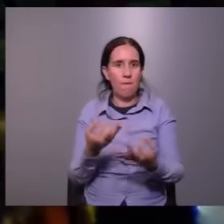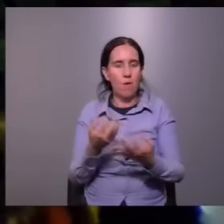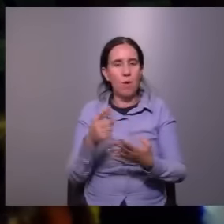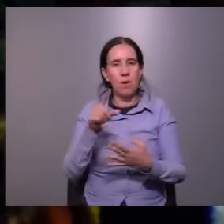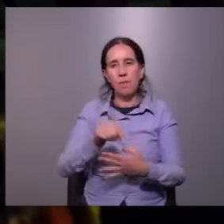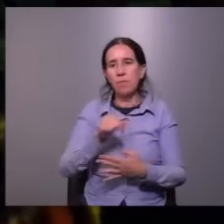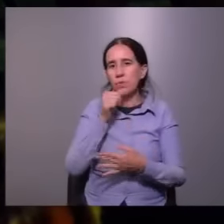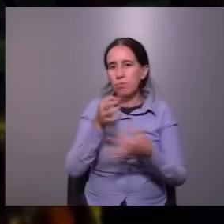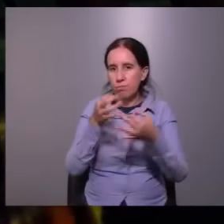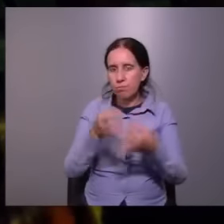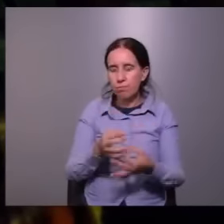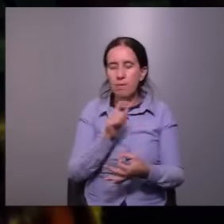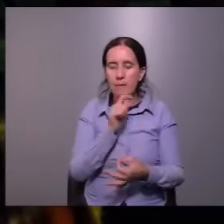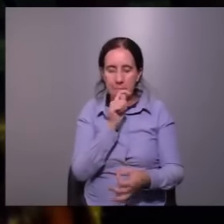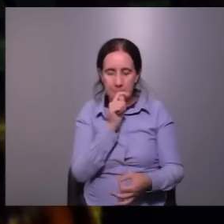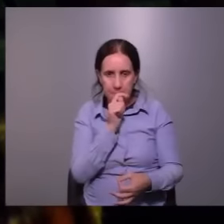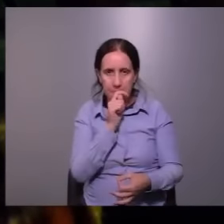seno, Gesù.